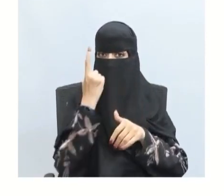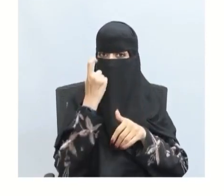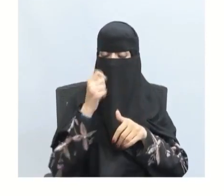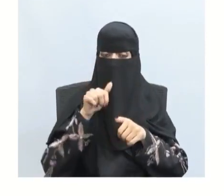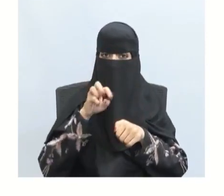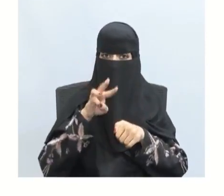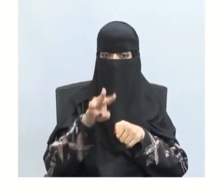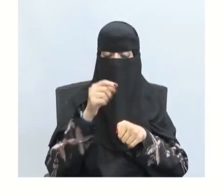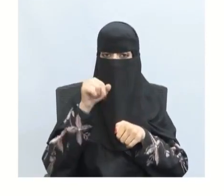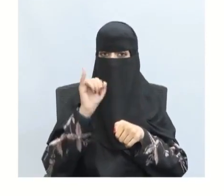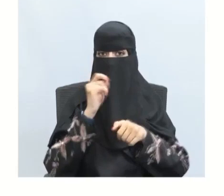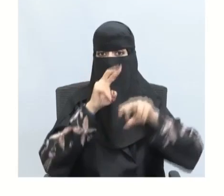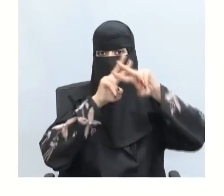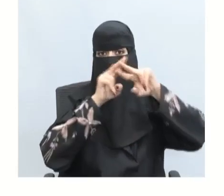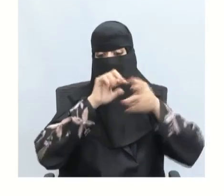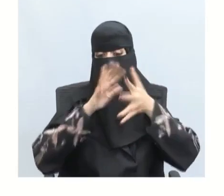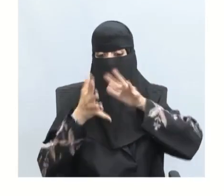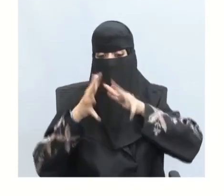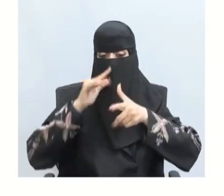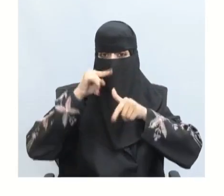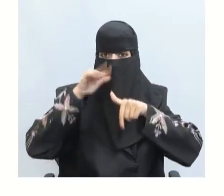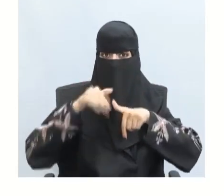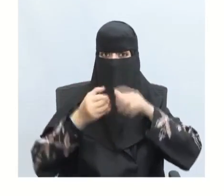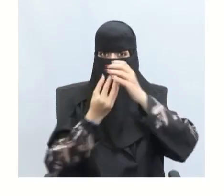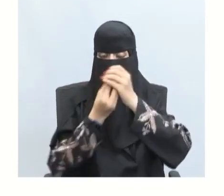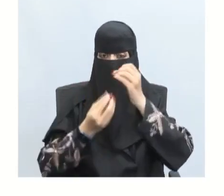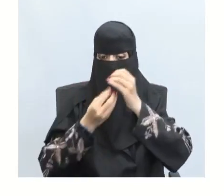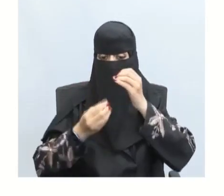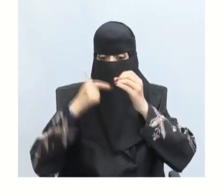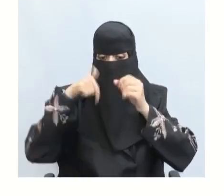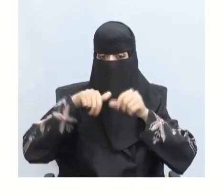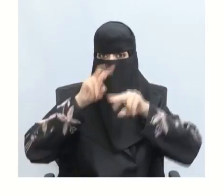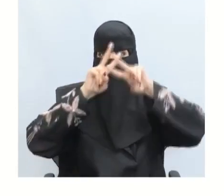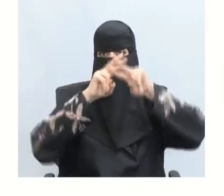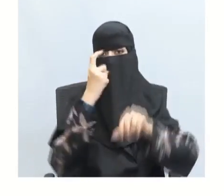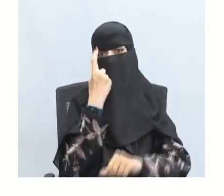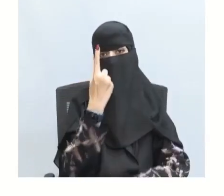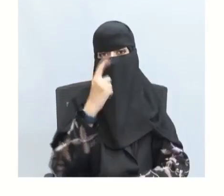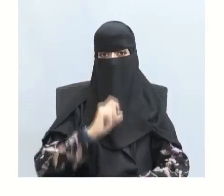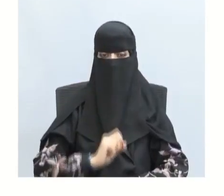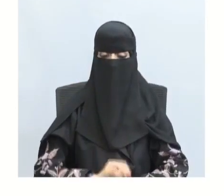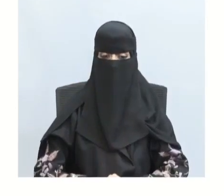من النجوم يمكن ان يولد او يولد النجم